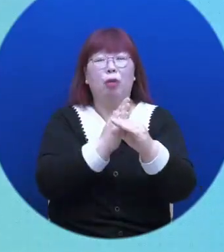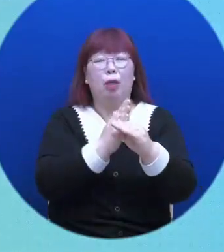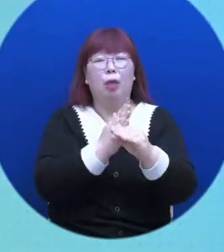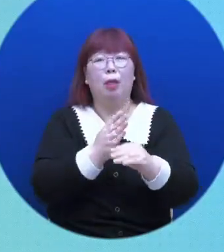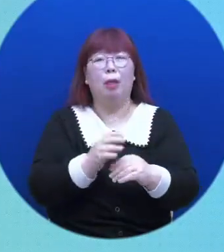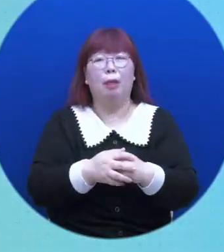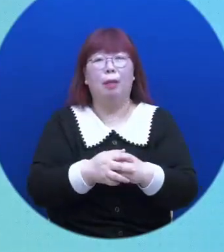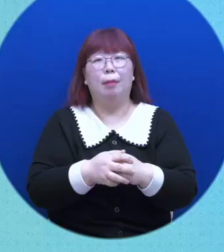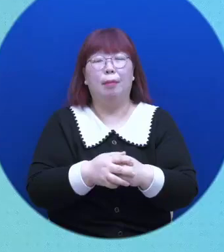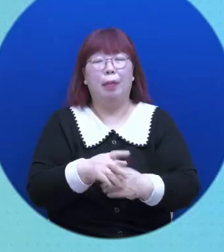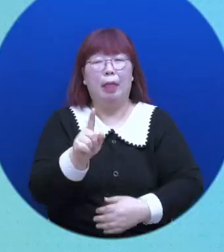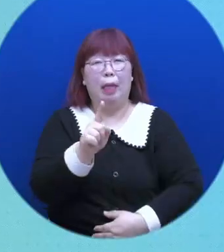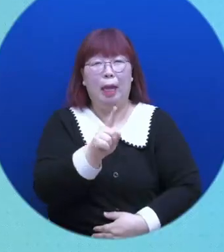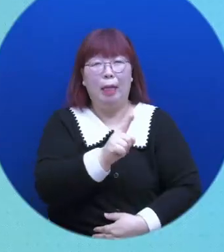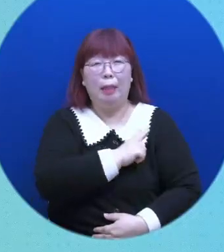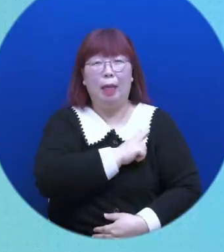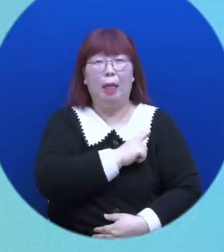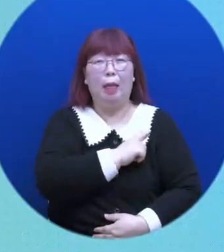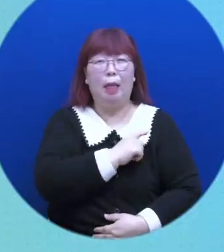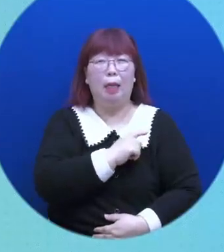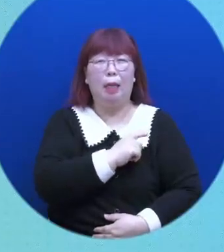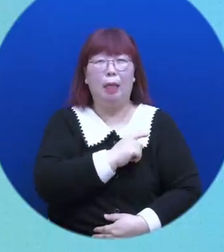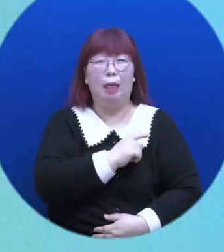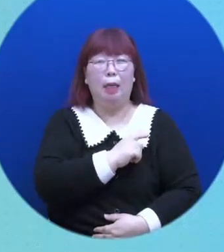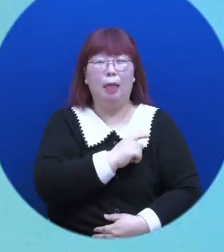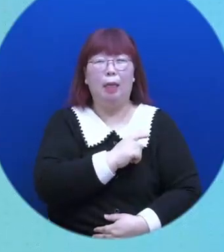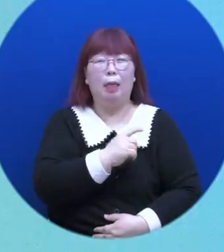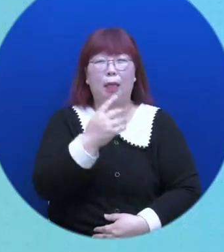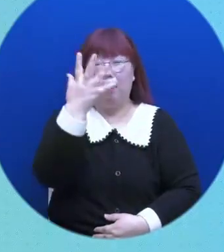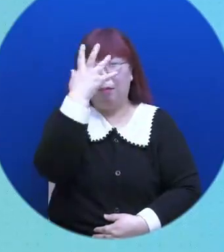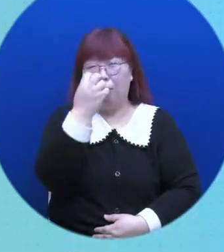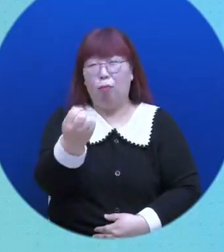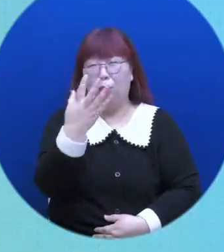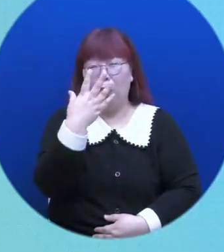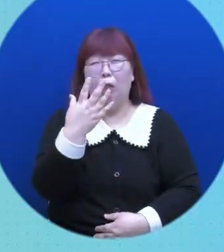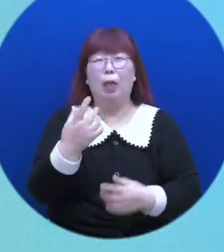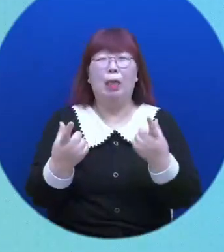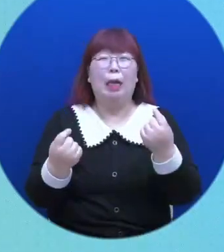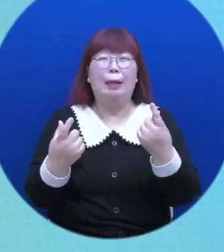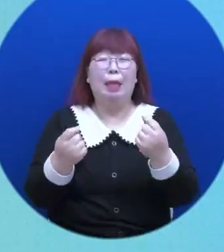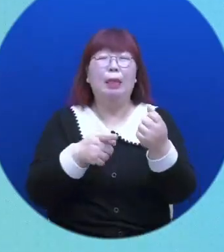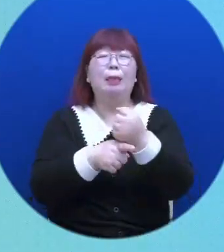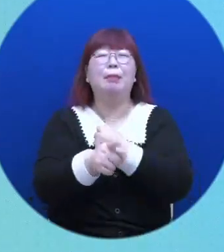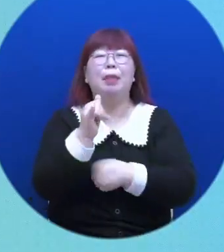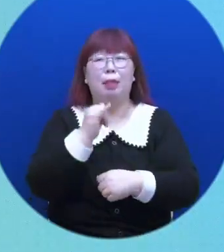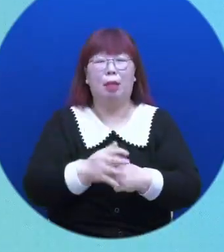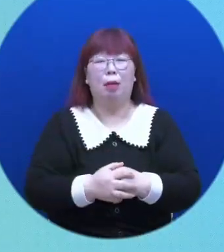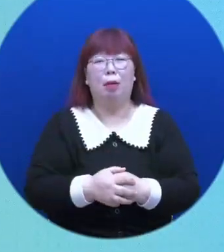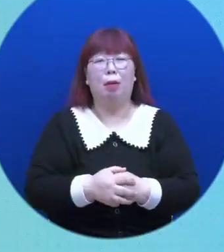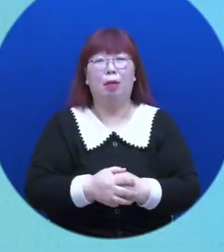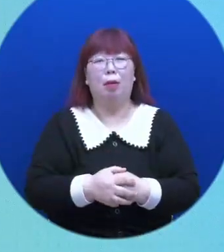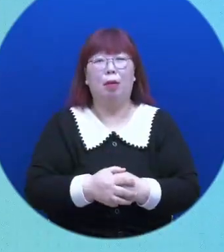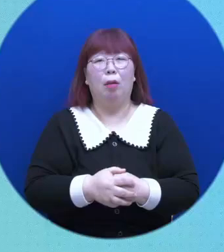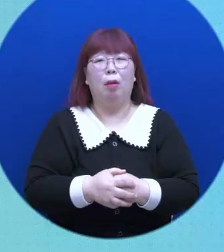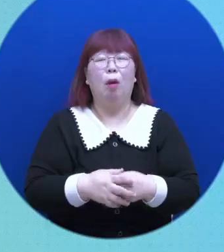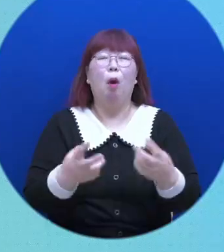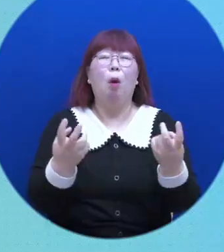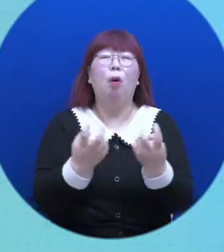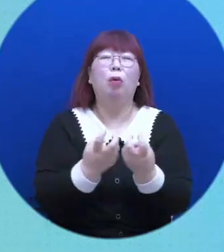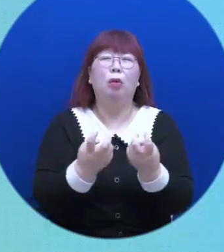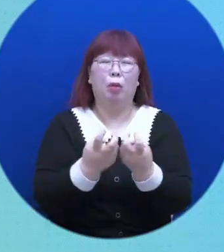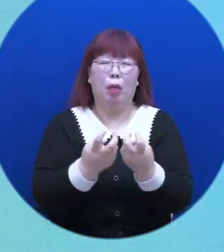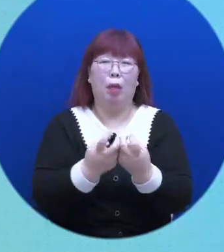보면 가장 못난이라는 뜻을 갖고 있다는 얘기를 했잖아요. 그런데 어찌하여